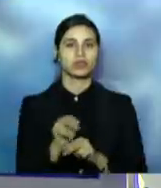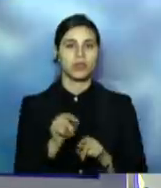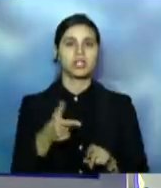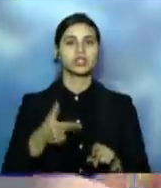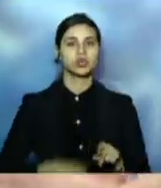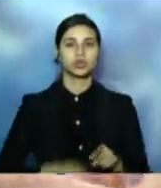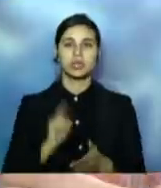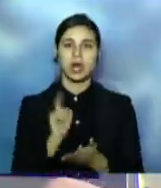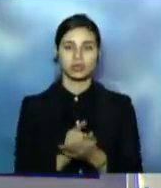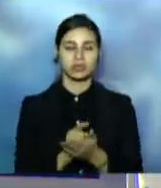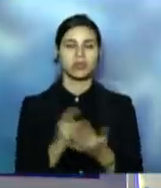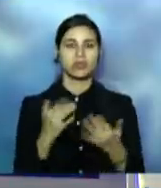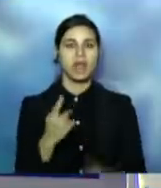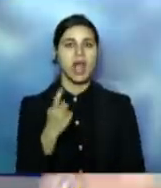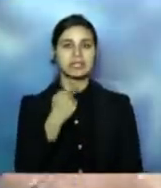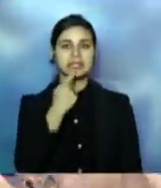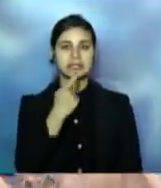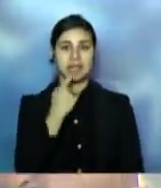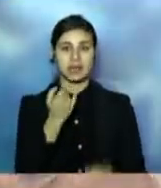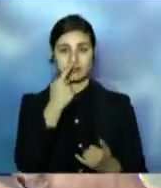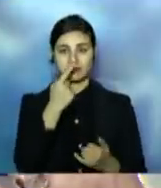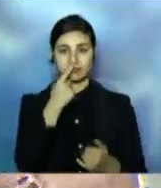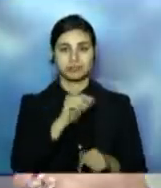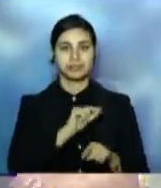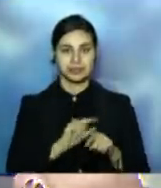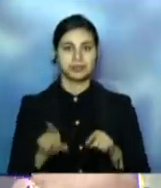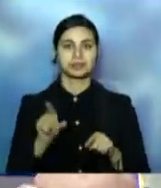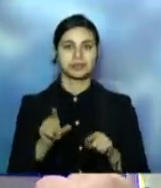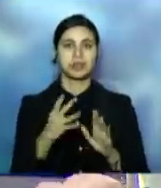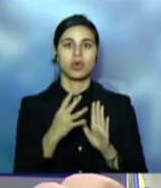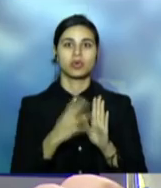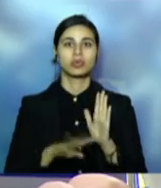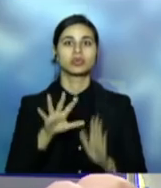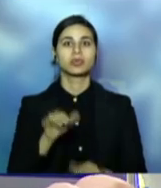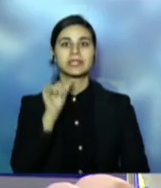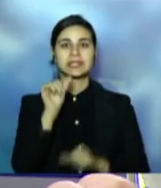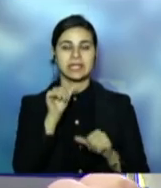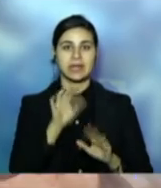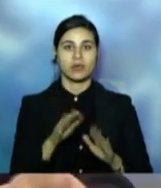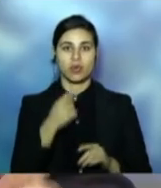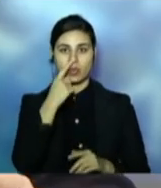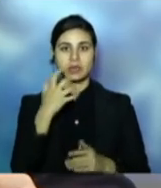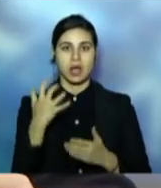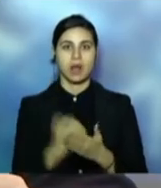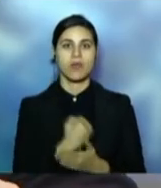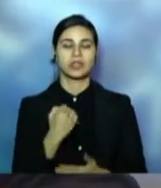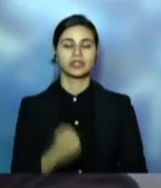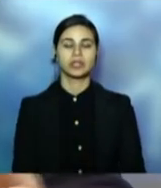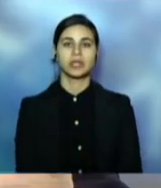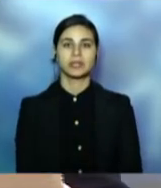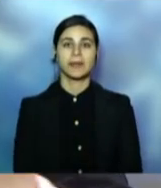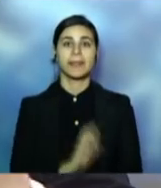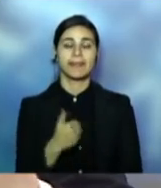მკურნალობაში, სულ რაღაც 100-ამდე წელია, ზუსტად რომ თქვა 95 წელია სულ რაც გამოიყენება